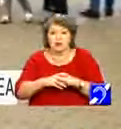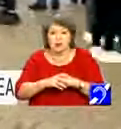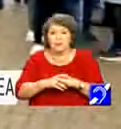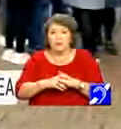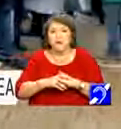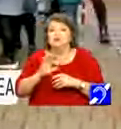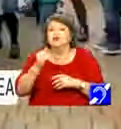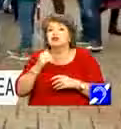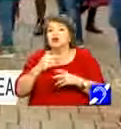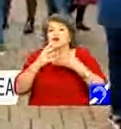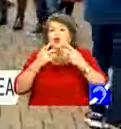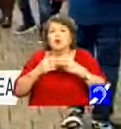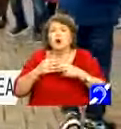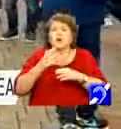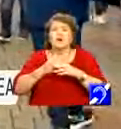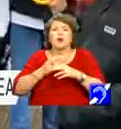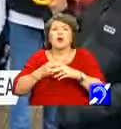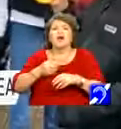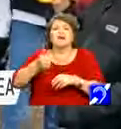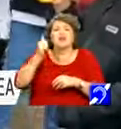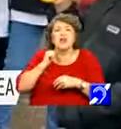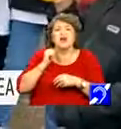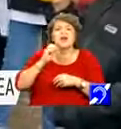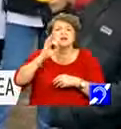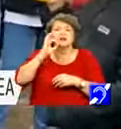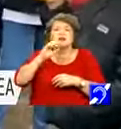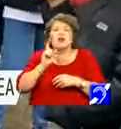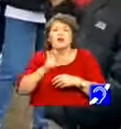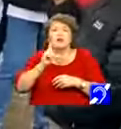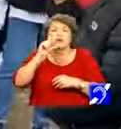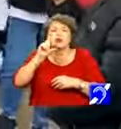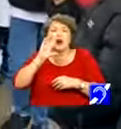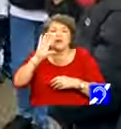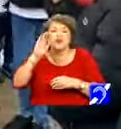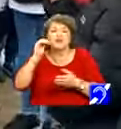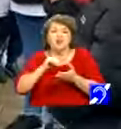iar incidența COVID în localitate era ieri de 0,75% la mie.